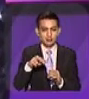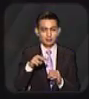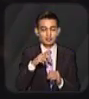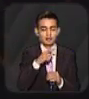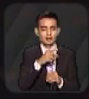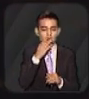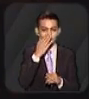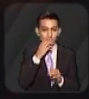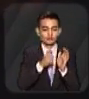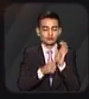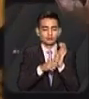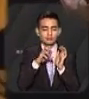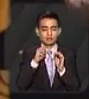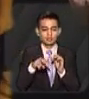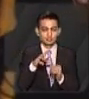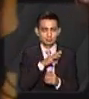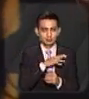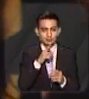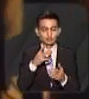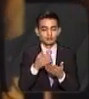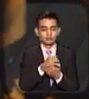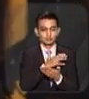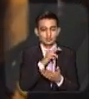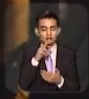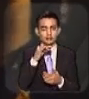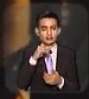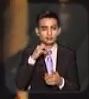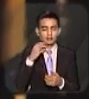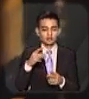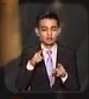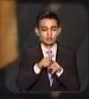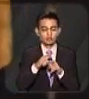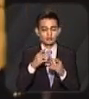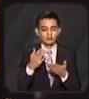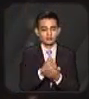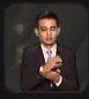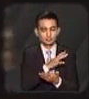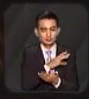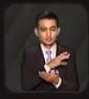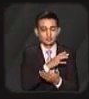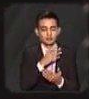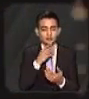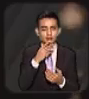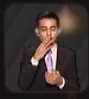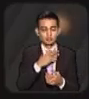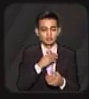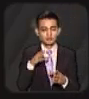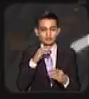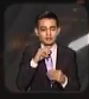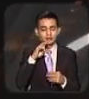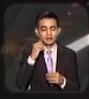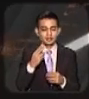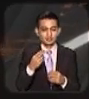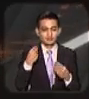60. Жюри и даже своих поклонников удивил Димаш Кудайберген. Зная, что любимый певец будет в